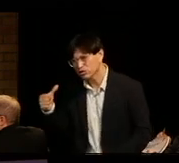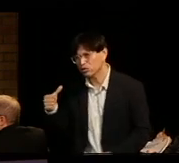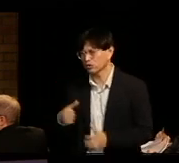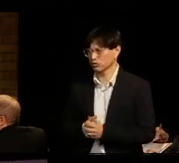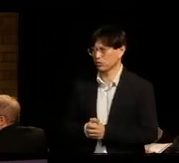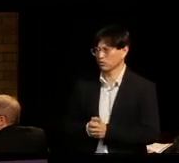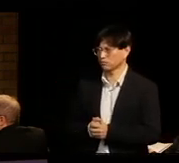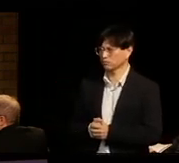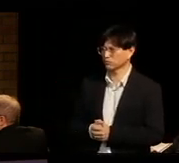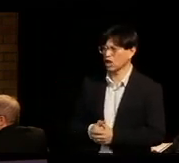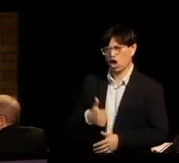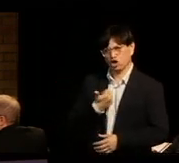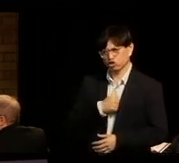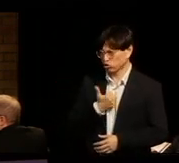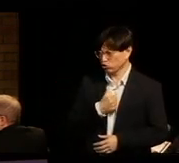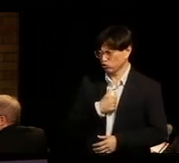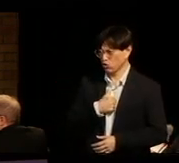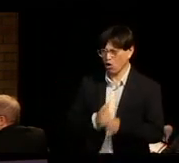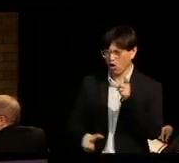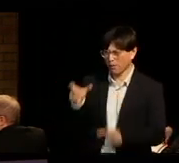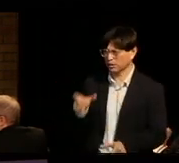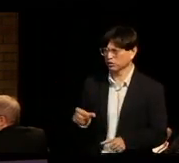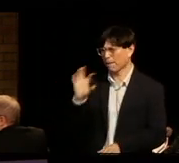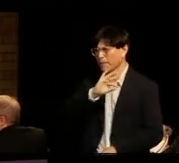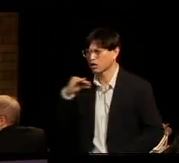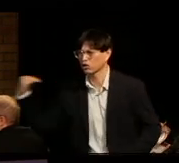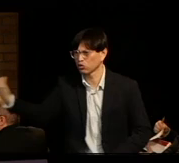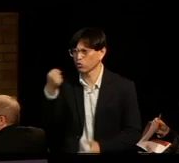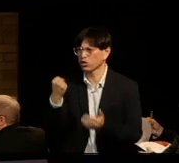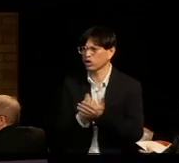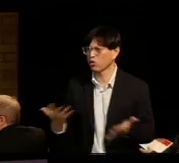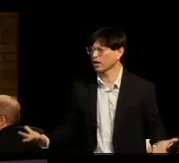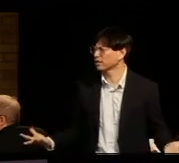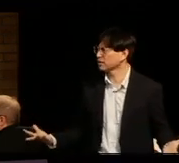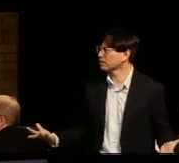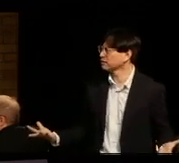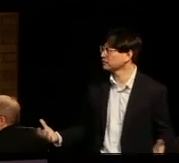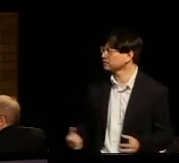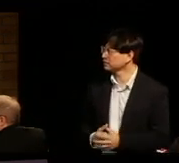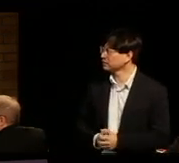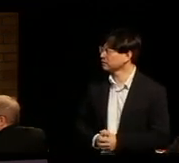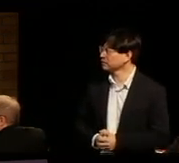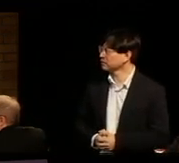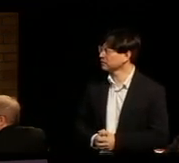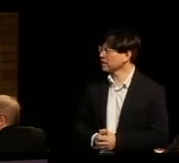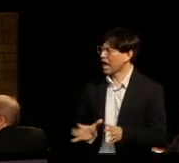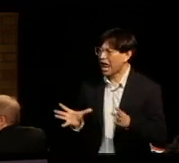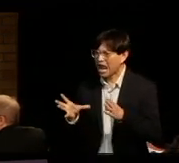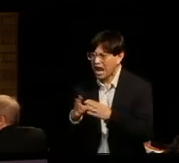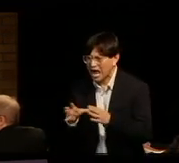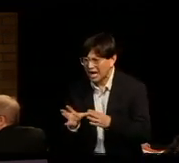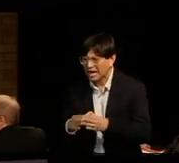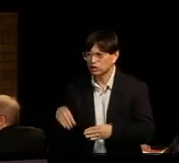non riguarda quelle cose specifiche Ma riguarda tutti quanti cioè la la relazione e